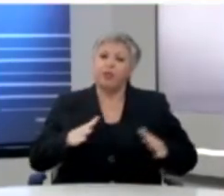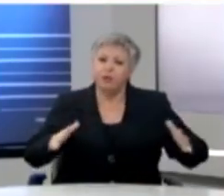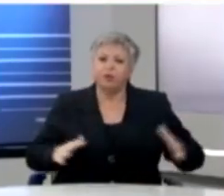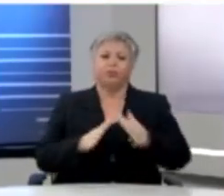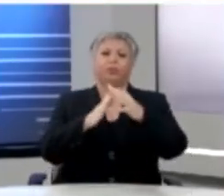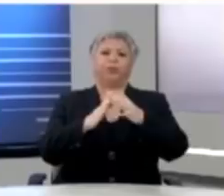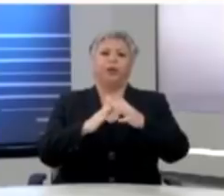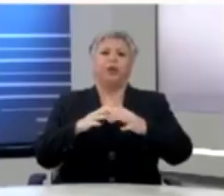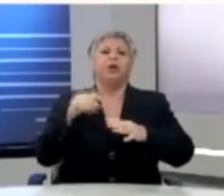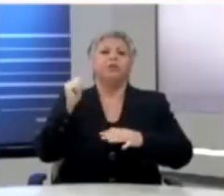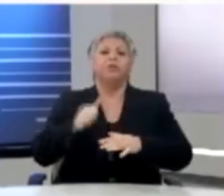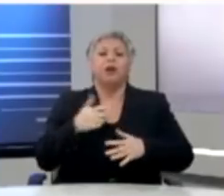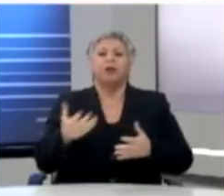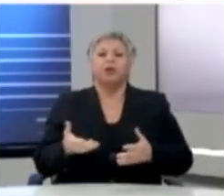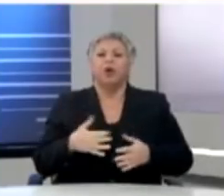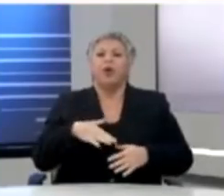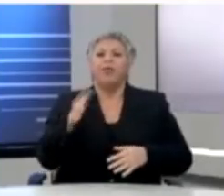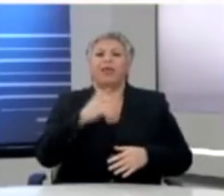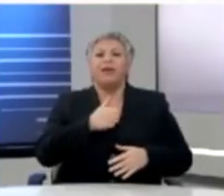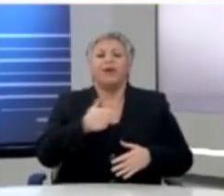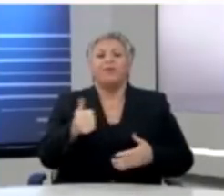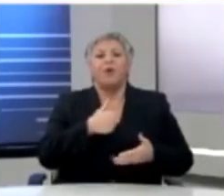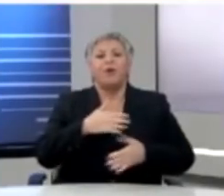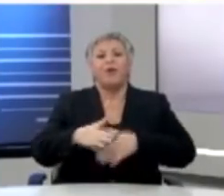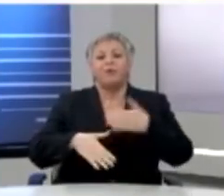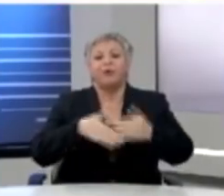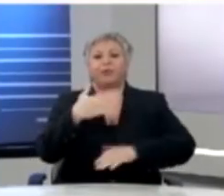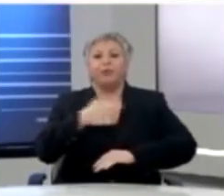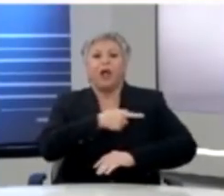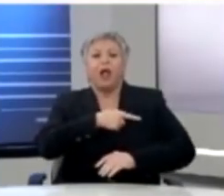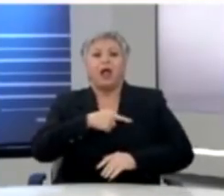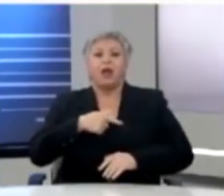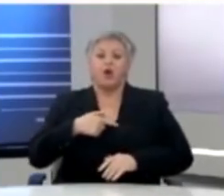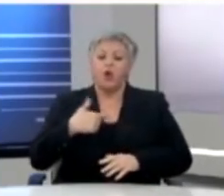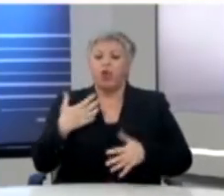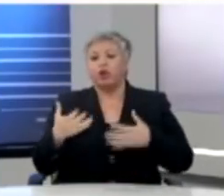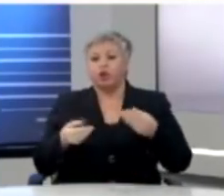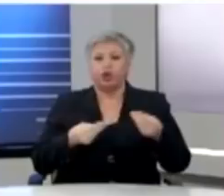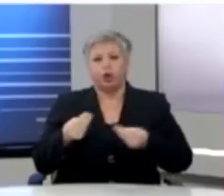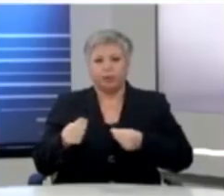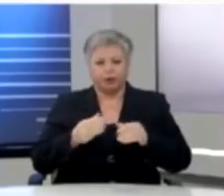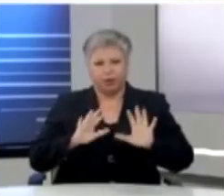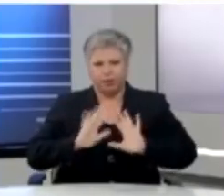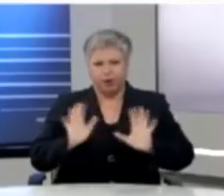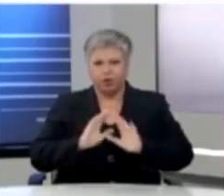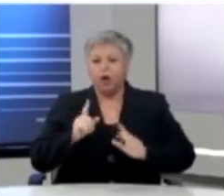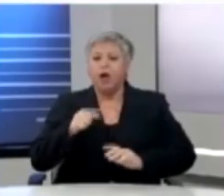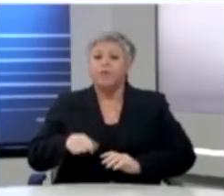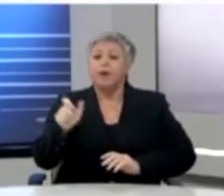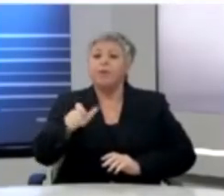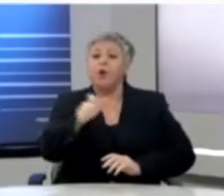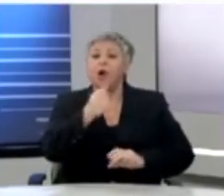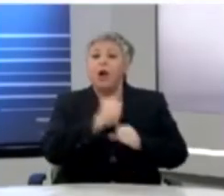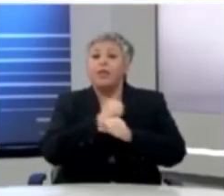εργατών και όχι ως γραφειοκρατικός μηχανισμός των εργοδοτών. Το αναπτυξιακό σας